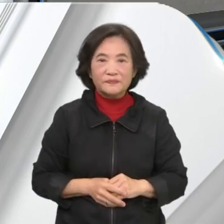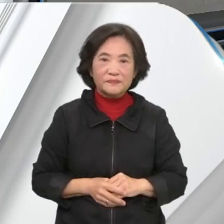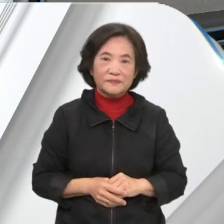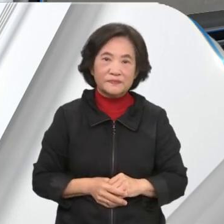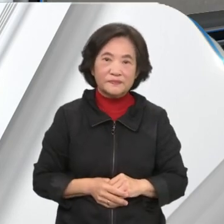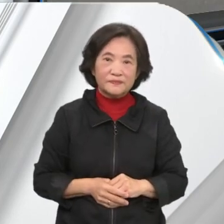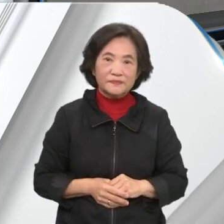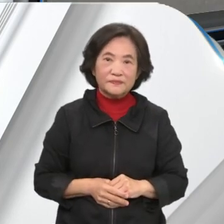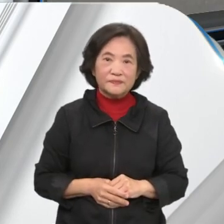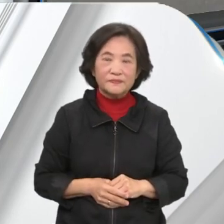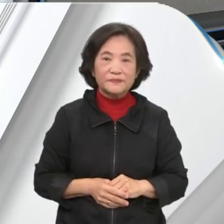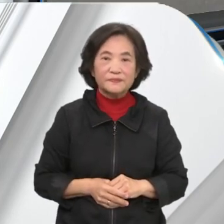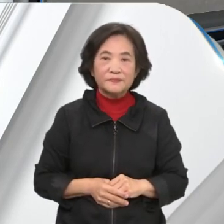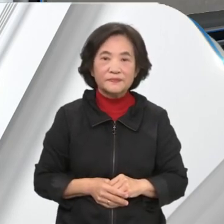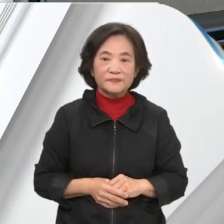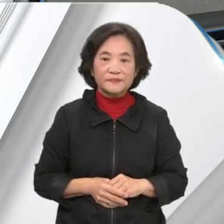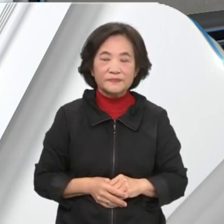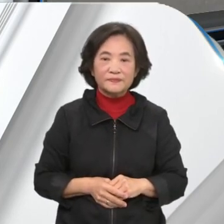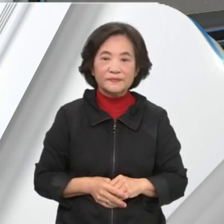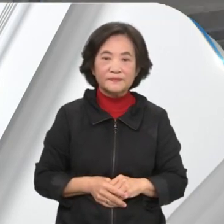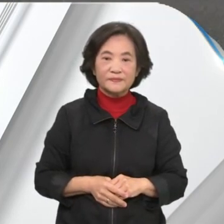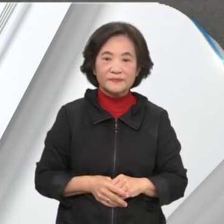大规模的清洁消毒。